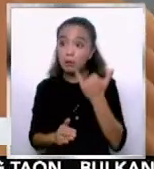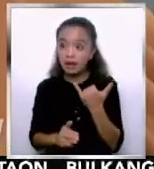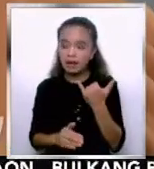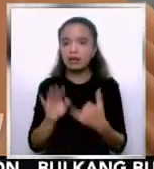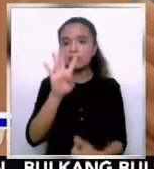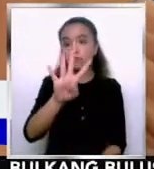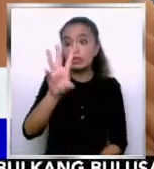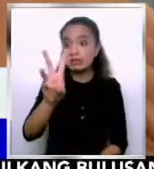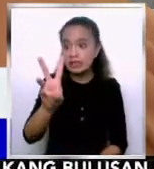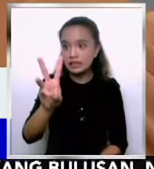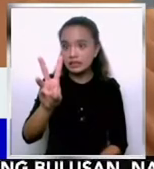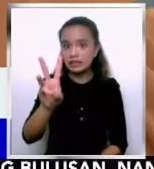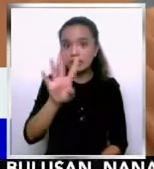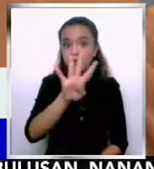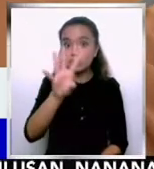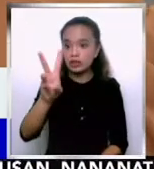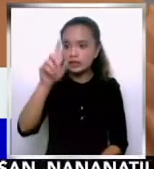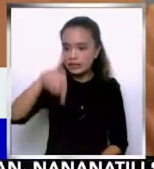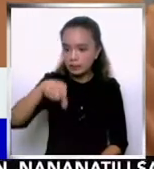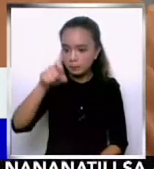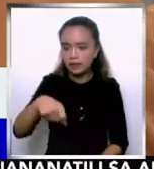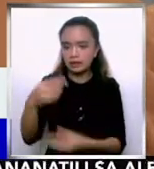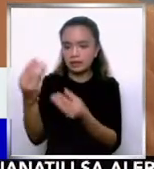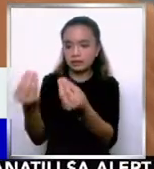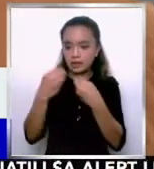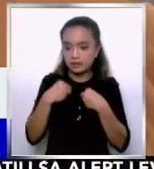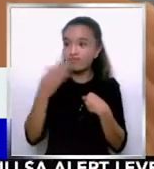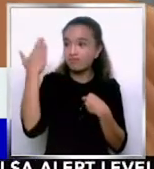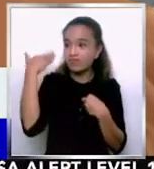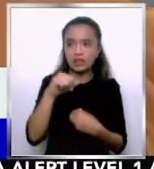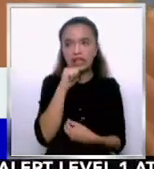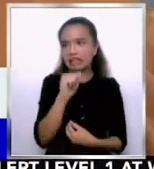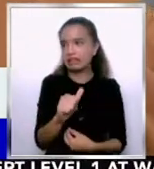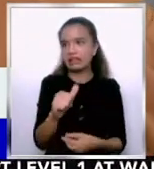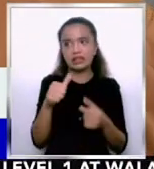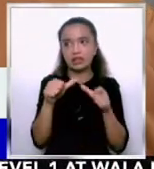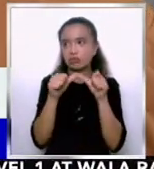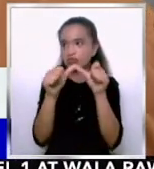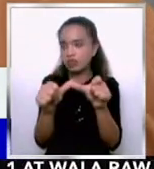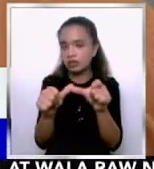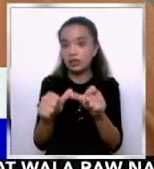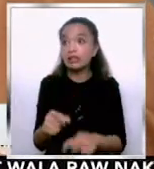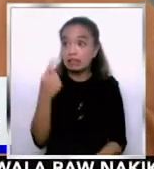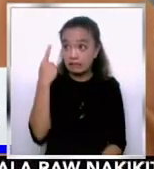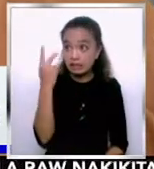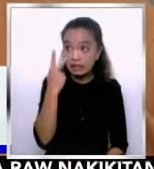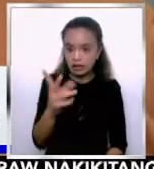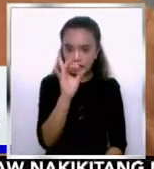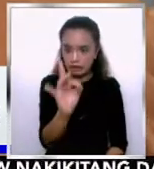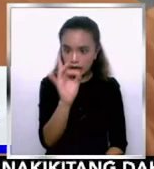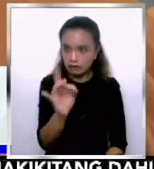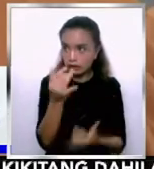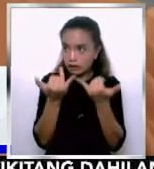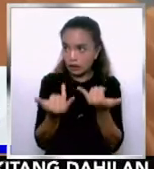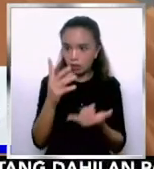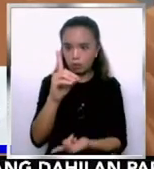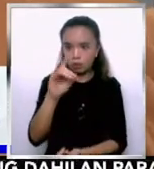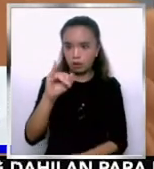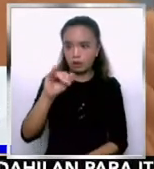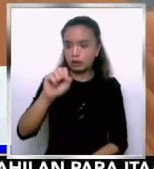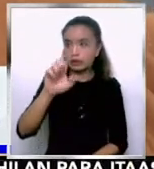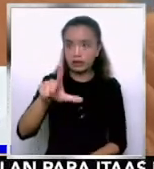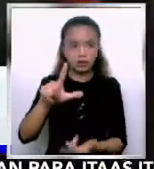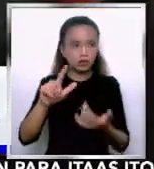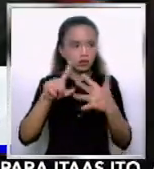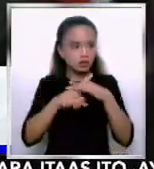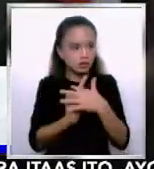from 46 na dapat binigyan nila kami noon, hindi na tuloy. Imagine, 80 na ang diesel ngayon, from 46 times 2